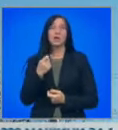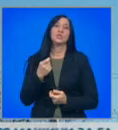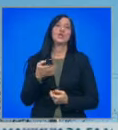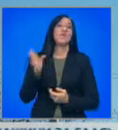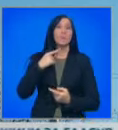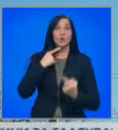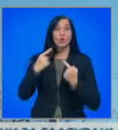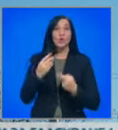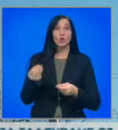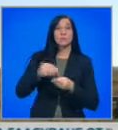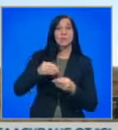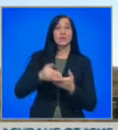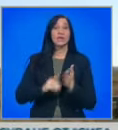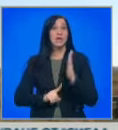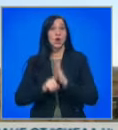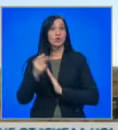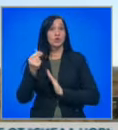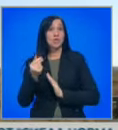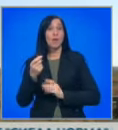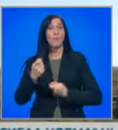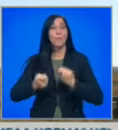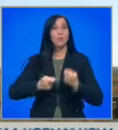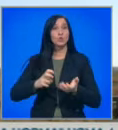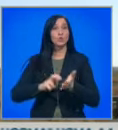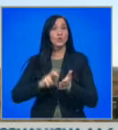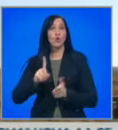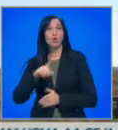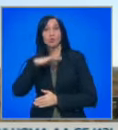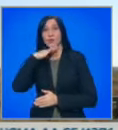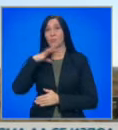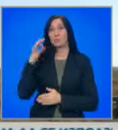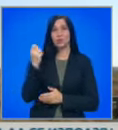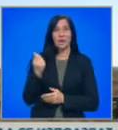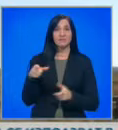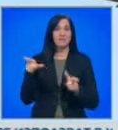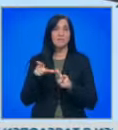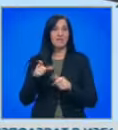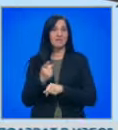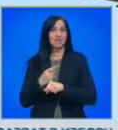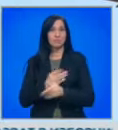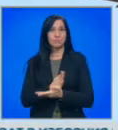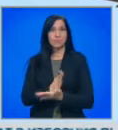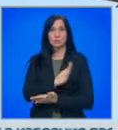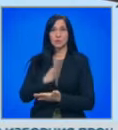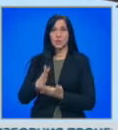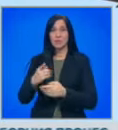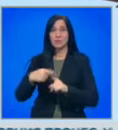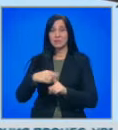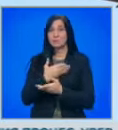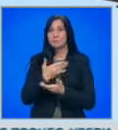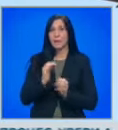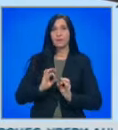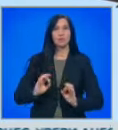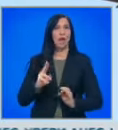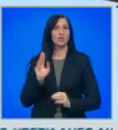договорената компенсация заради рекордните цени на борсовия ток, който достигна до 500 лева за мегават час през последните месеци, все още няма яснота как